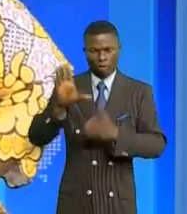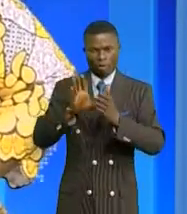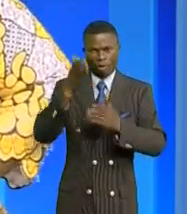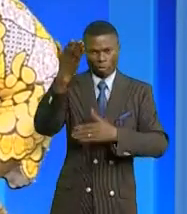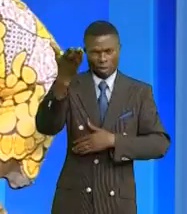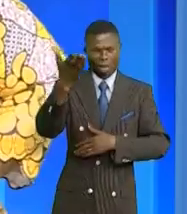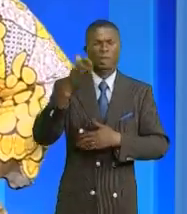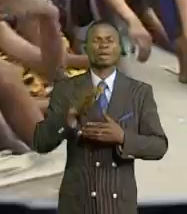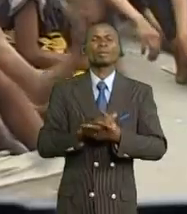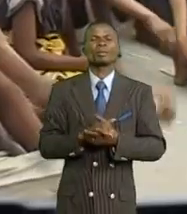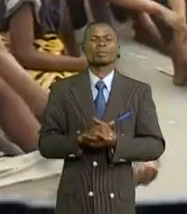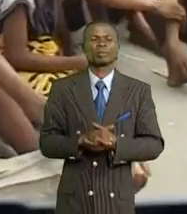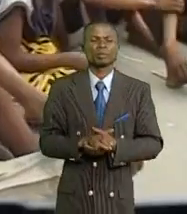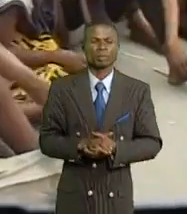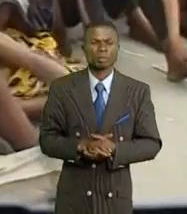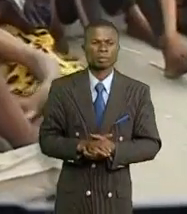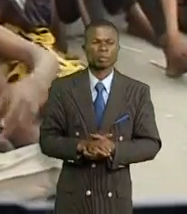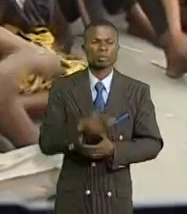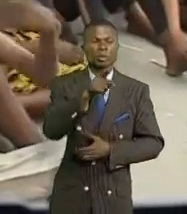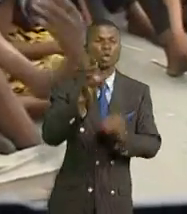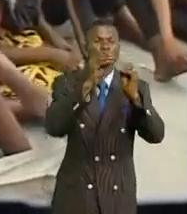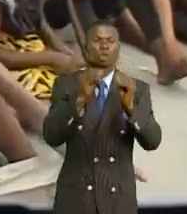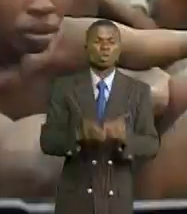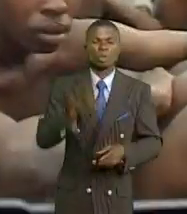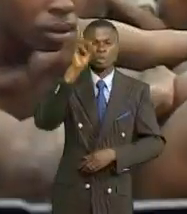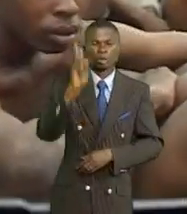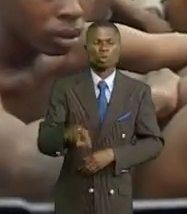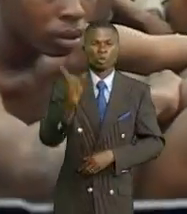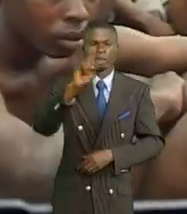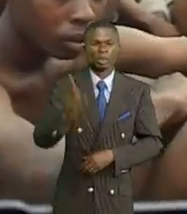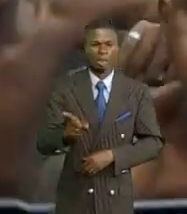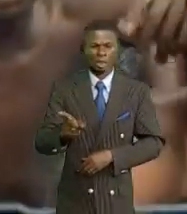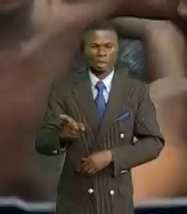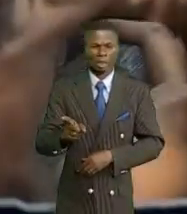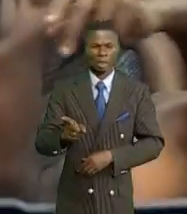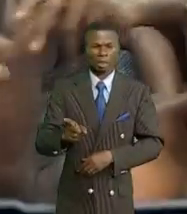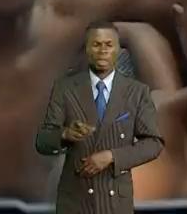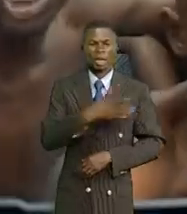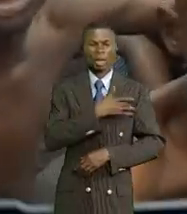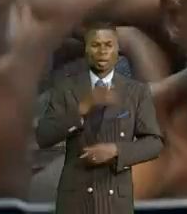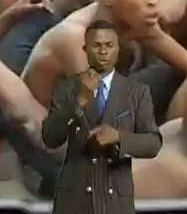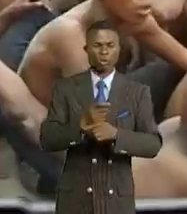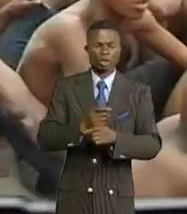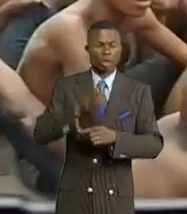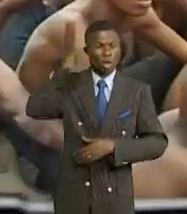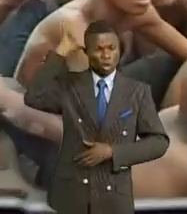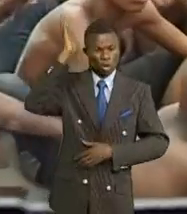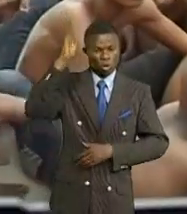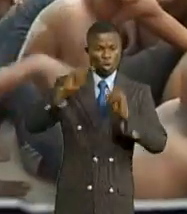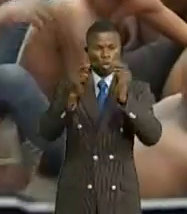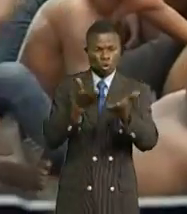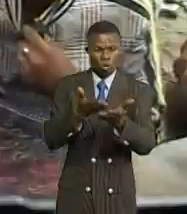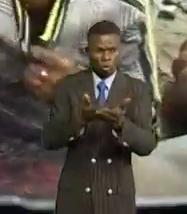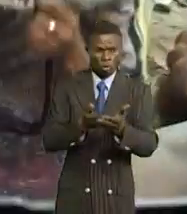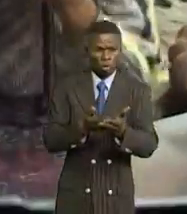Guillaume Koukoumamengi-Ponche. Ils sont 330 hors la loi, appelés Kuluna. Parmi eux,